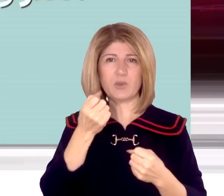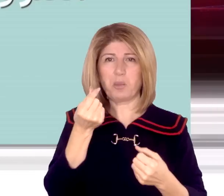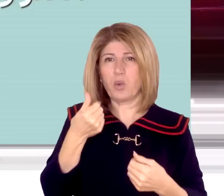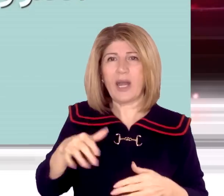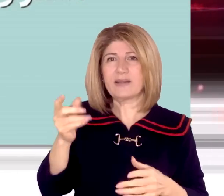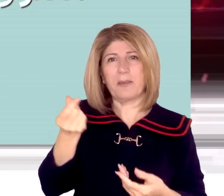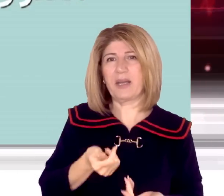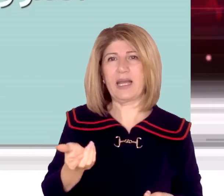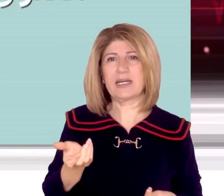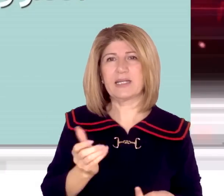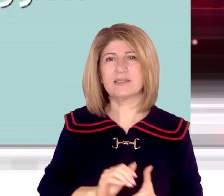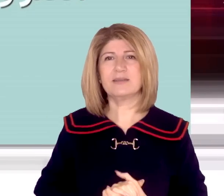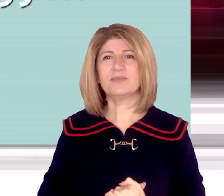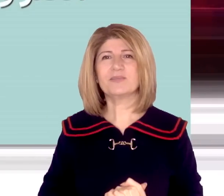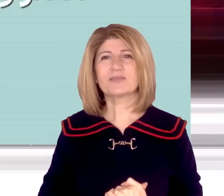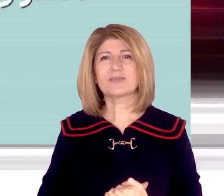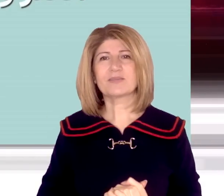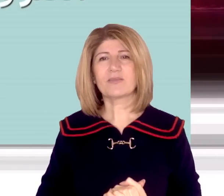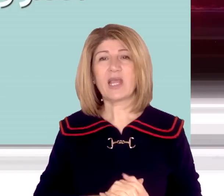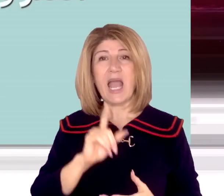تو جیب بچه‌ها قابل خرید نباشه.